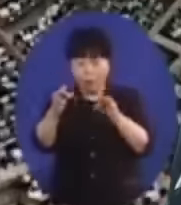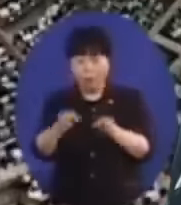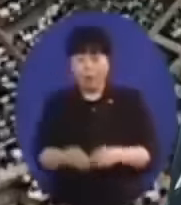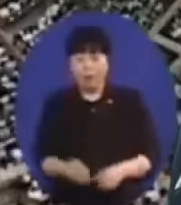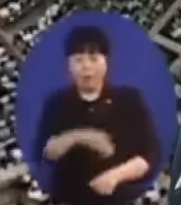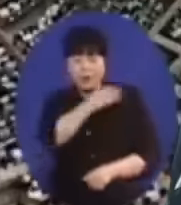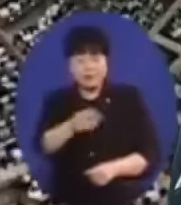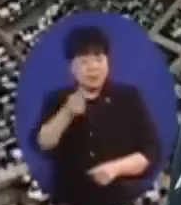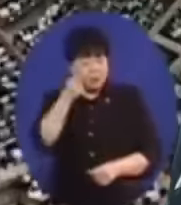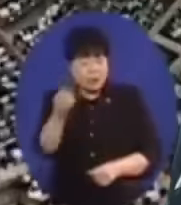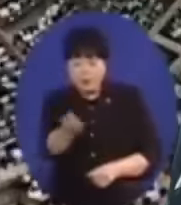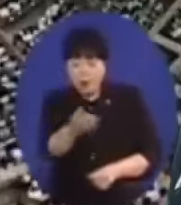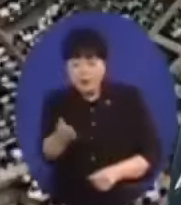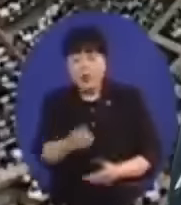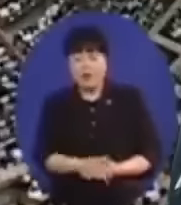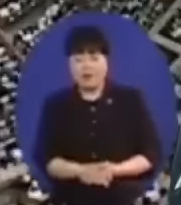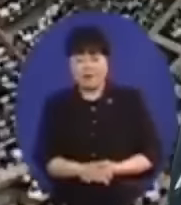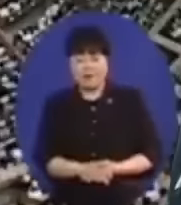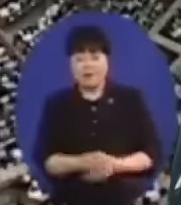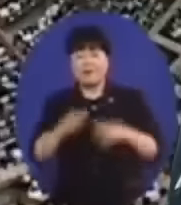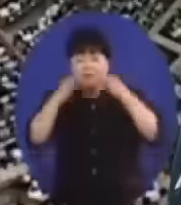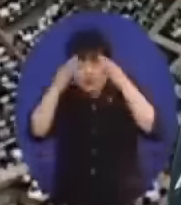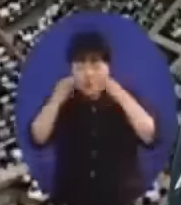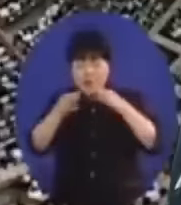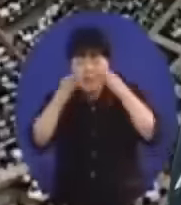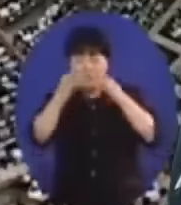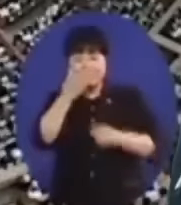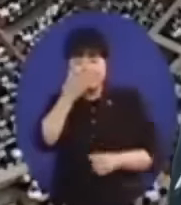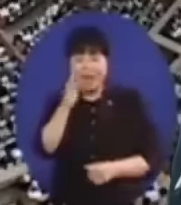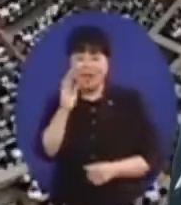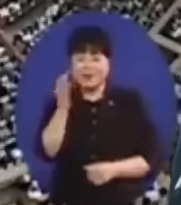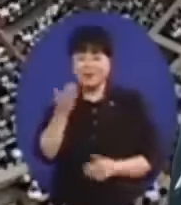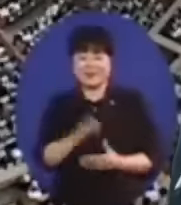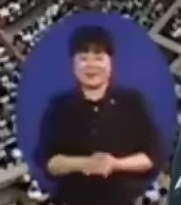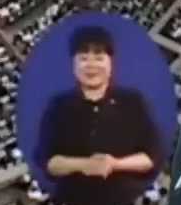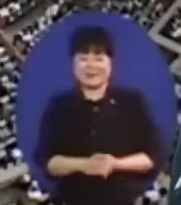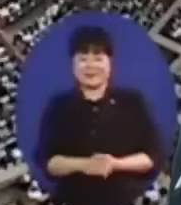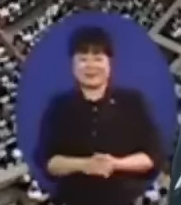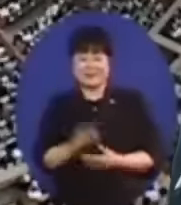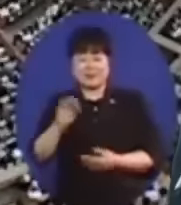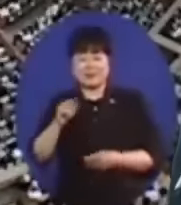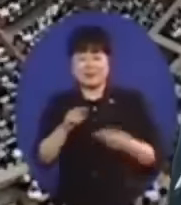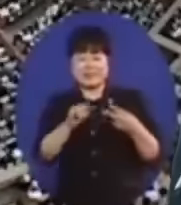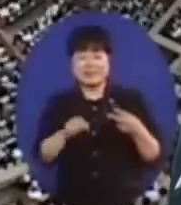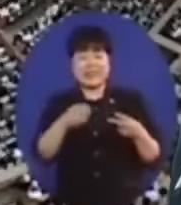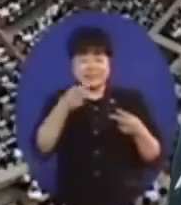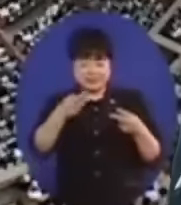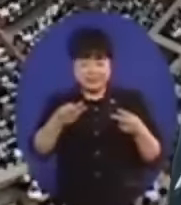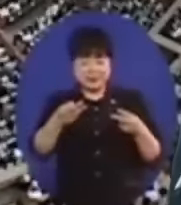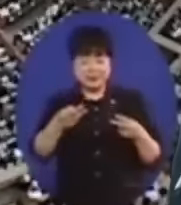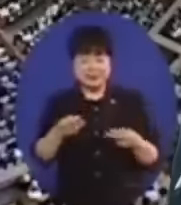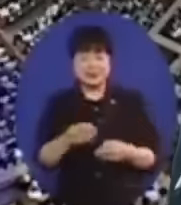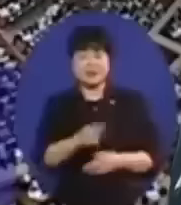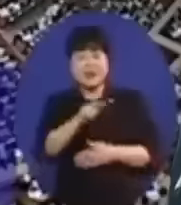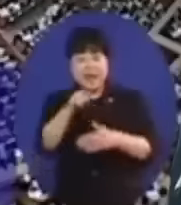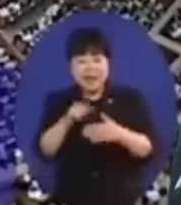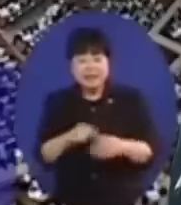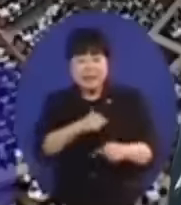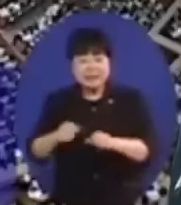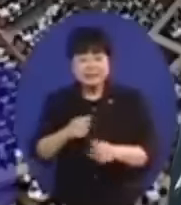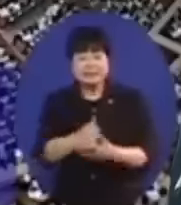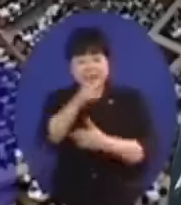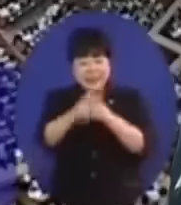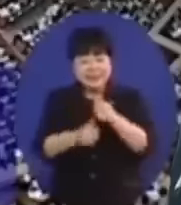못함이 없다는 창조적 선언으로 최선을 다할 수가 있는 것입니다. 빌립보서 2장 13절에는 너희 안에서 행하시는